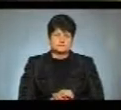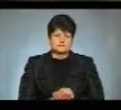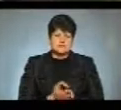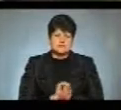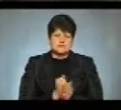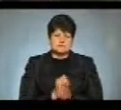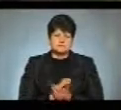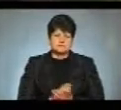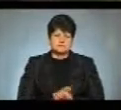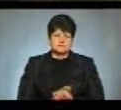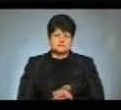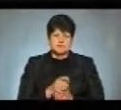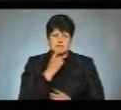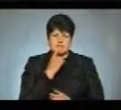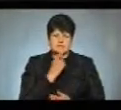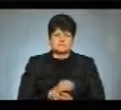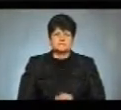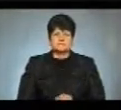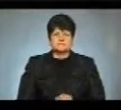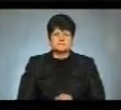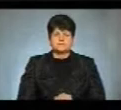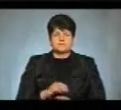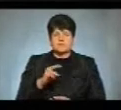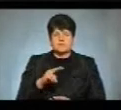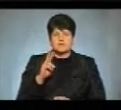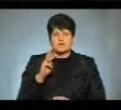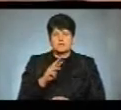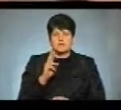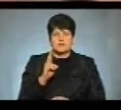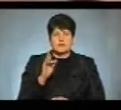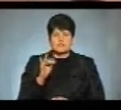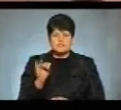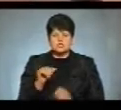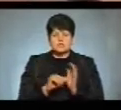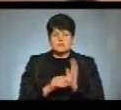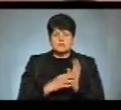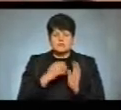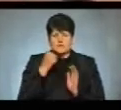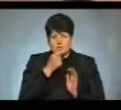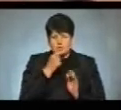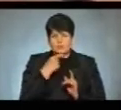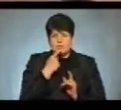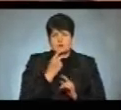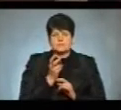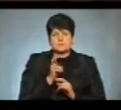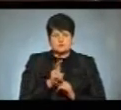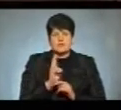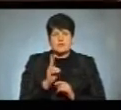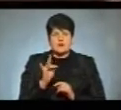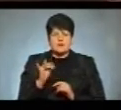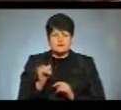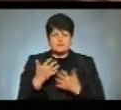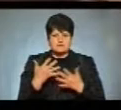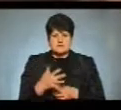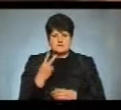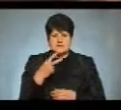сир та яйця. Марії Кривецькій 69. Жінка розповіла, звертається в Карітас за допомогою протягом